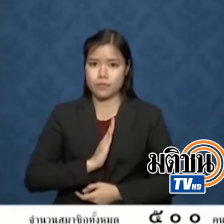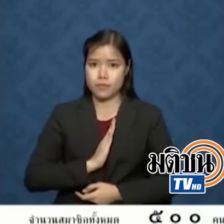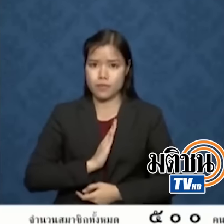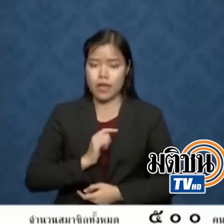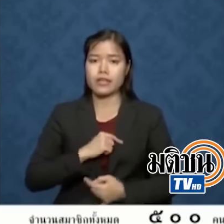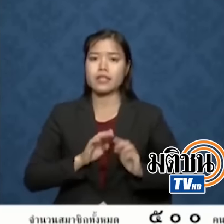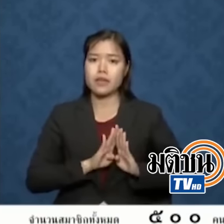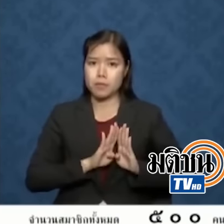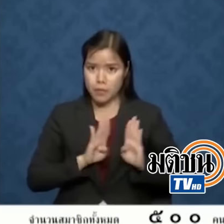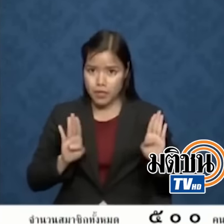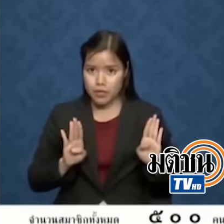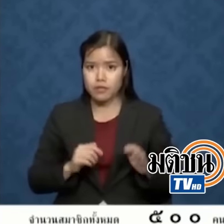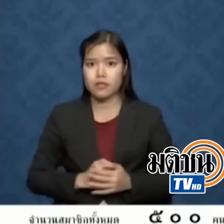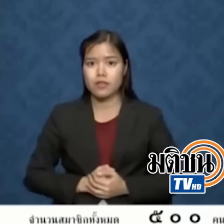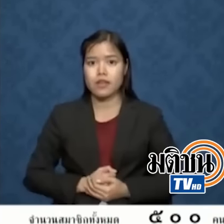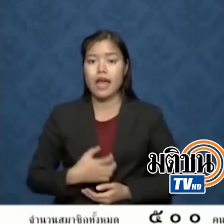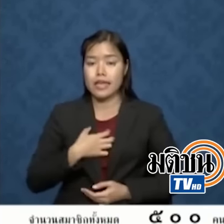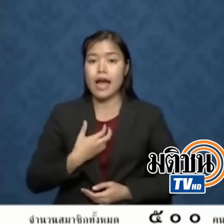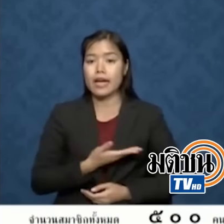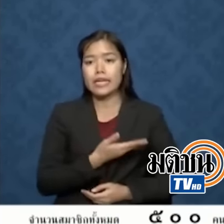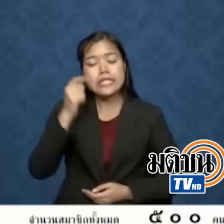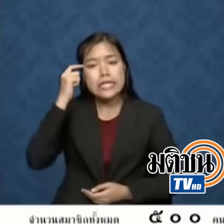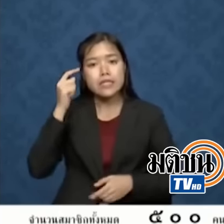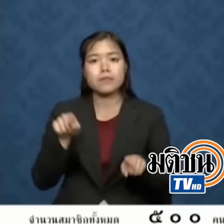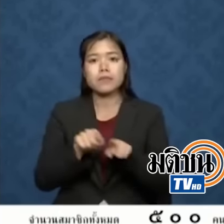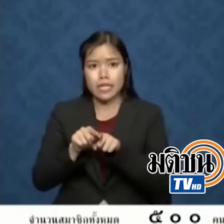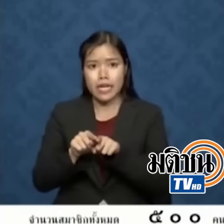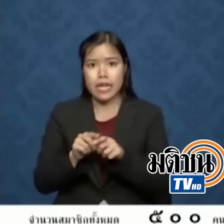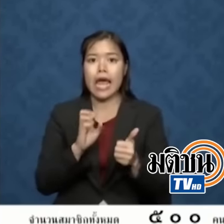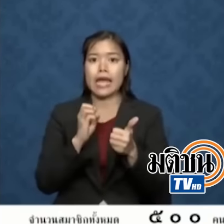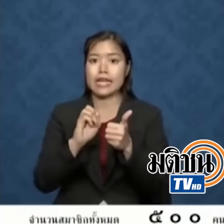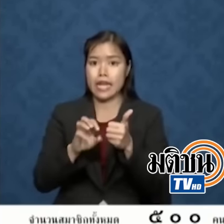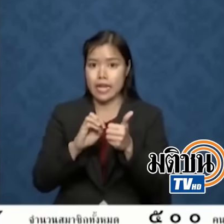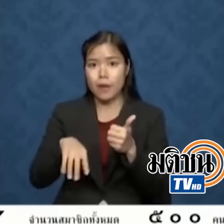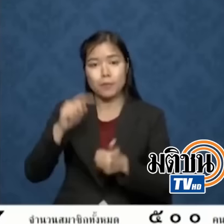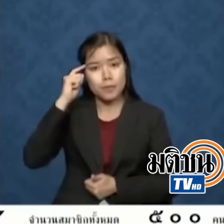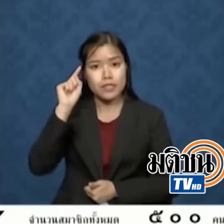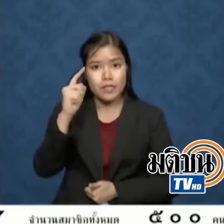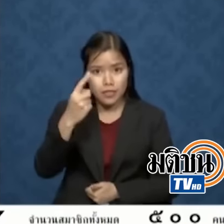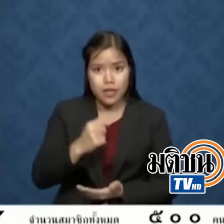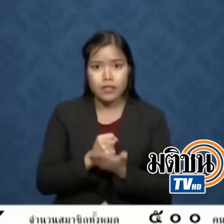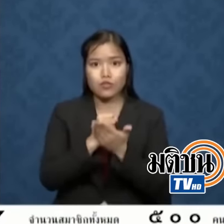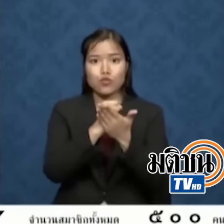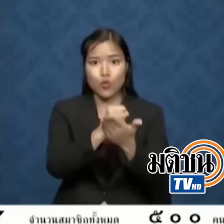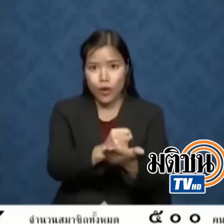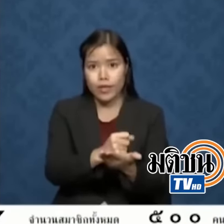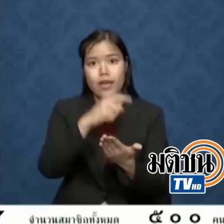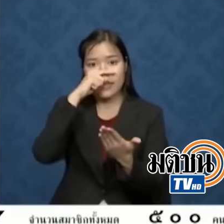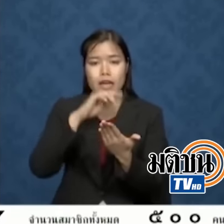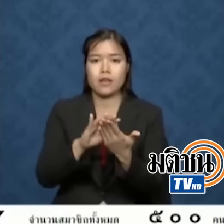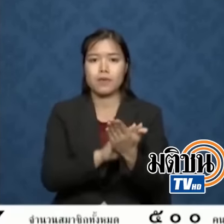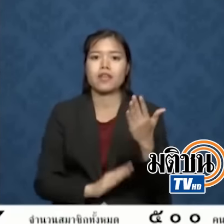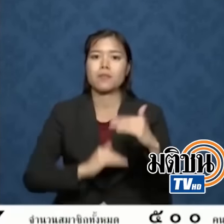าทกรรมแต่จะเห็นว่าเป็นข้อเสนอแนะที่สร้างสรรค์และนำไปใช้ในการบริหารราชการแผ่นดินให้เกิดประโย